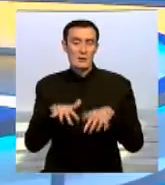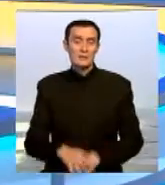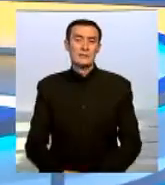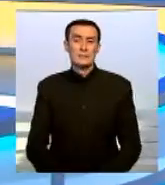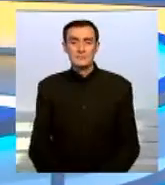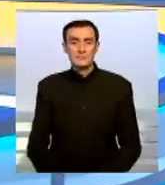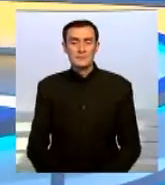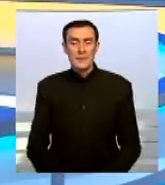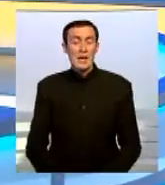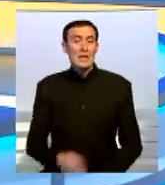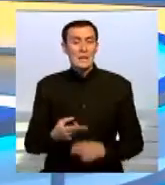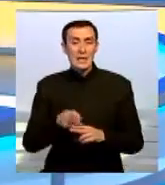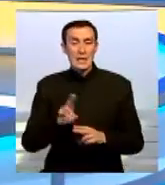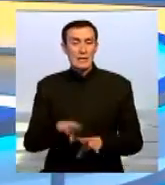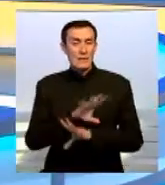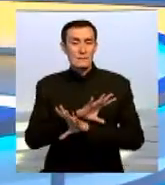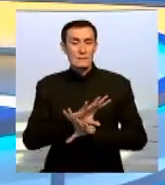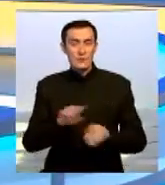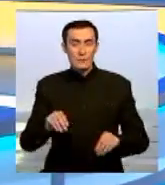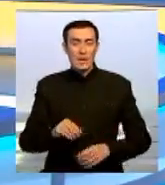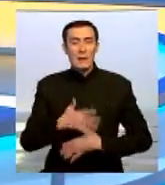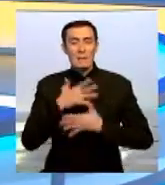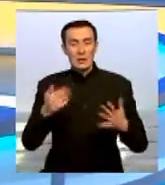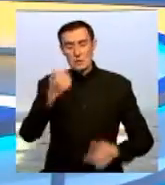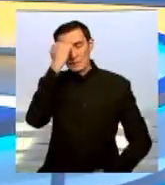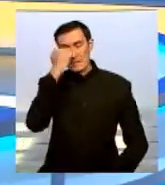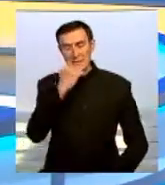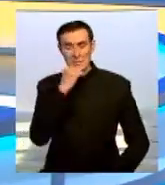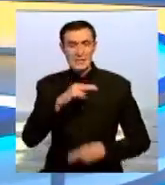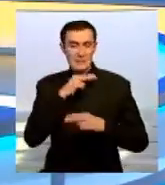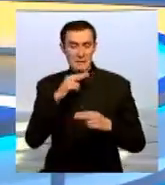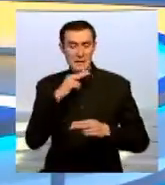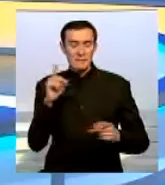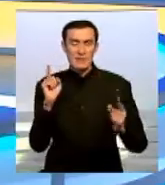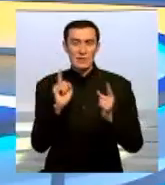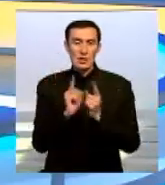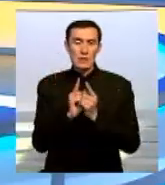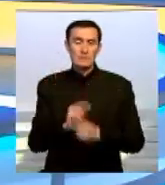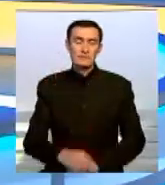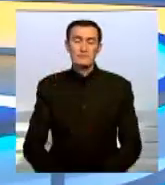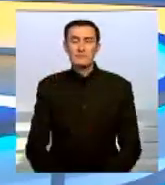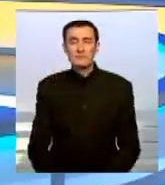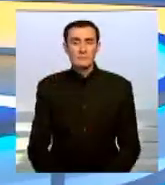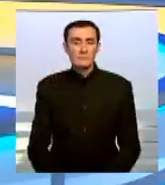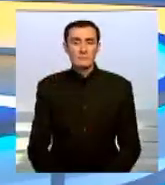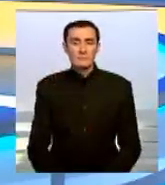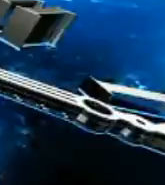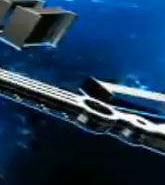Такими были новости с сурдопереводом. На этом у нас все. Хорошего продолжения суток.